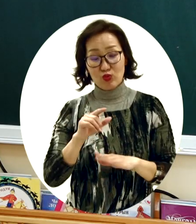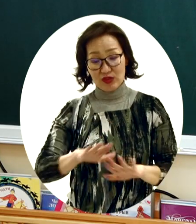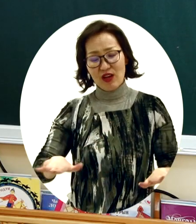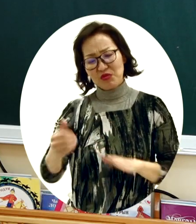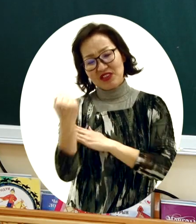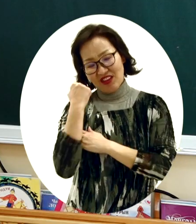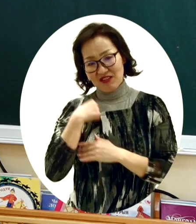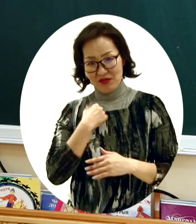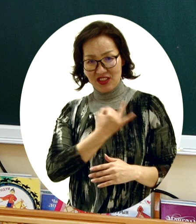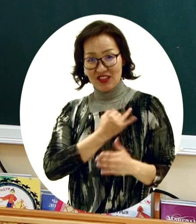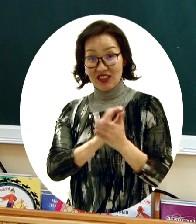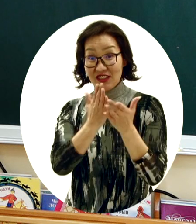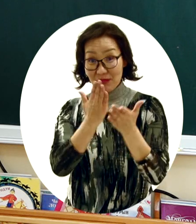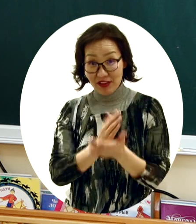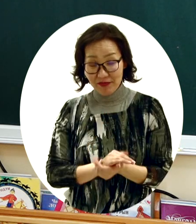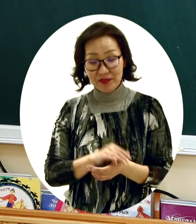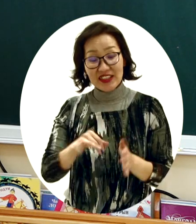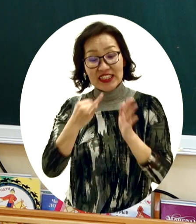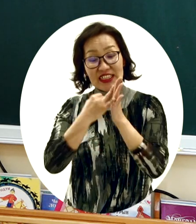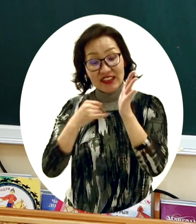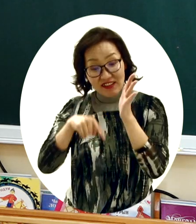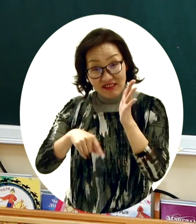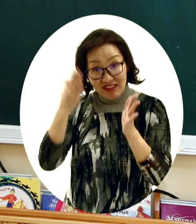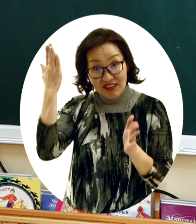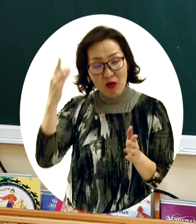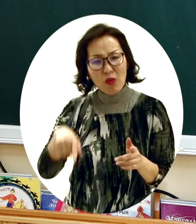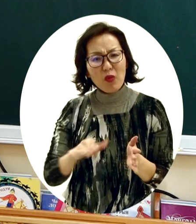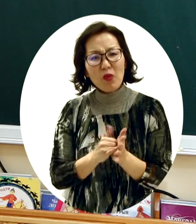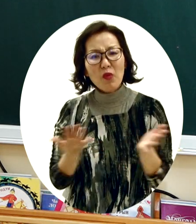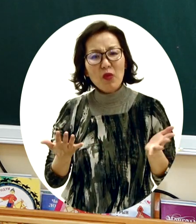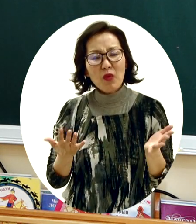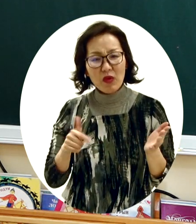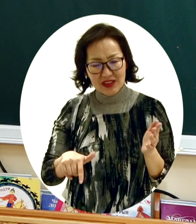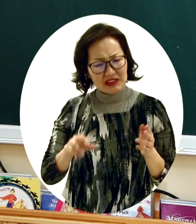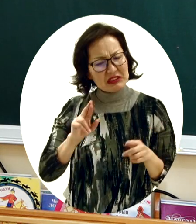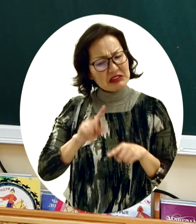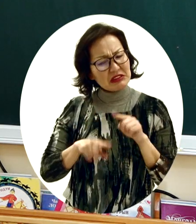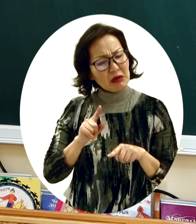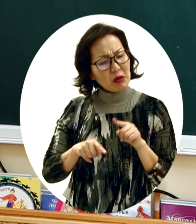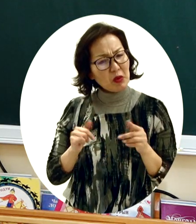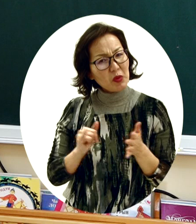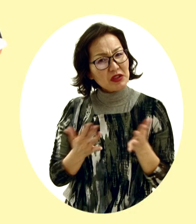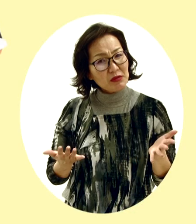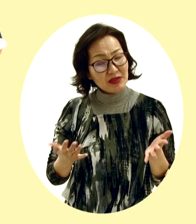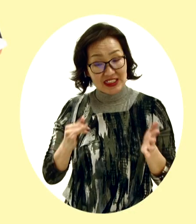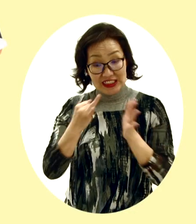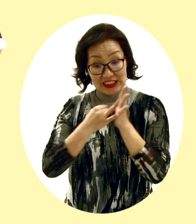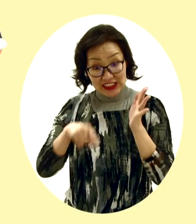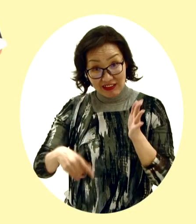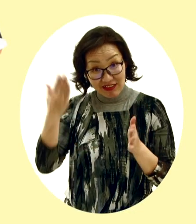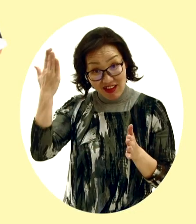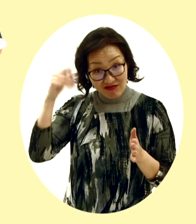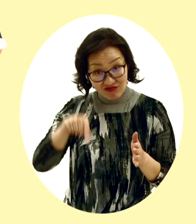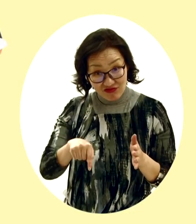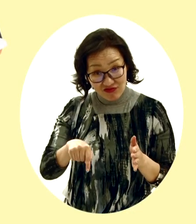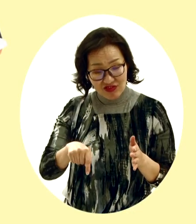чадна гэдгийг багш нь хэлээ. За тэгэхээр илтгэл тавина гэдэг нь яг юу гэсэн үг юм бол, илтгэл тавина